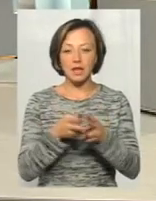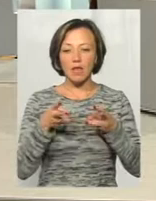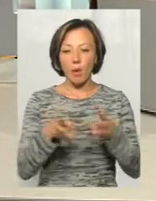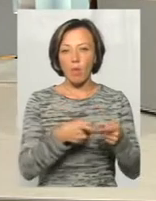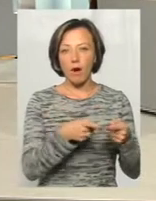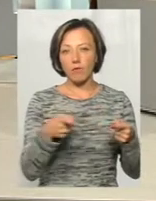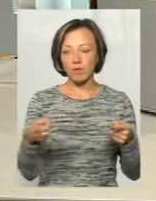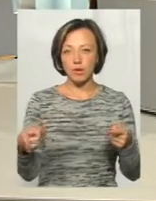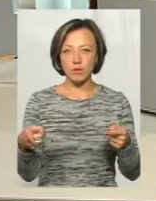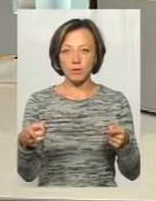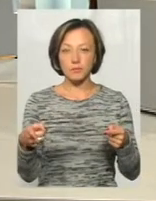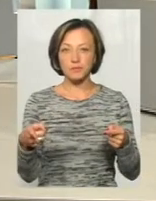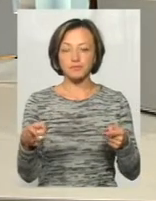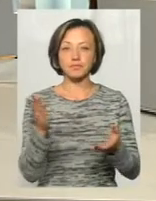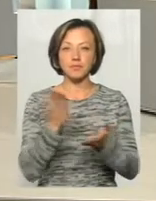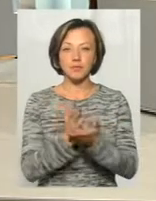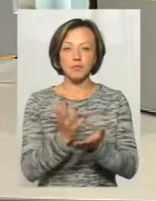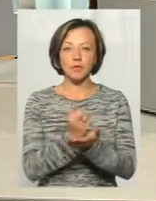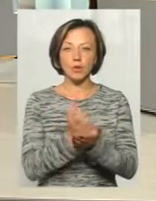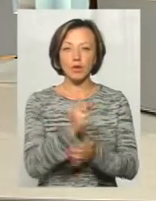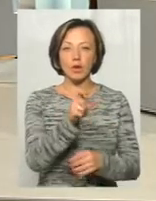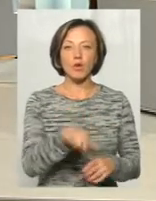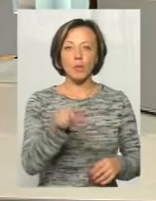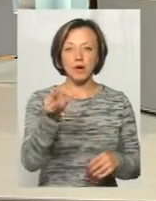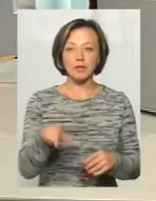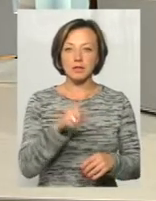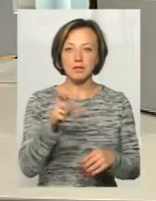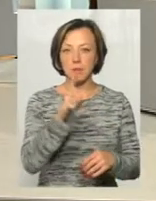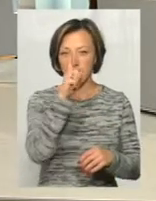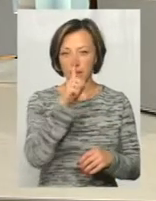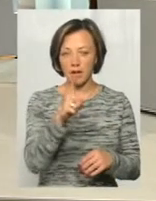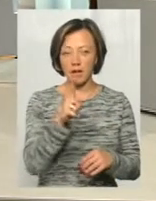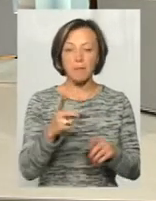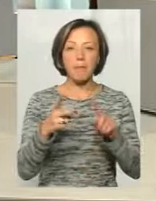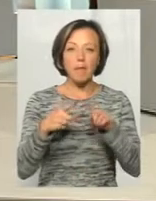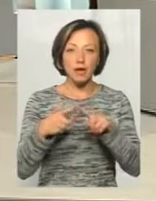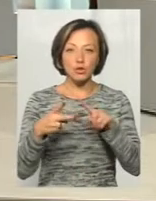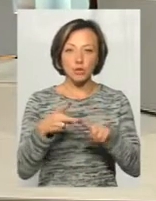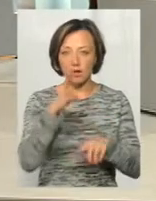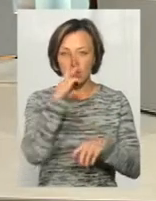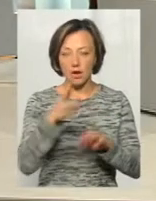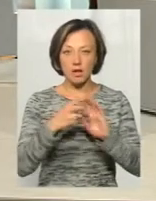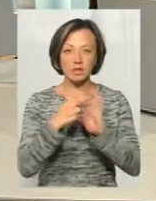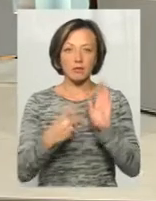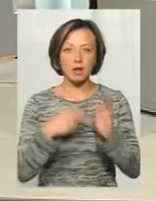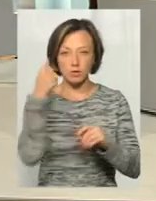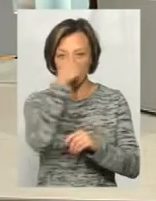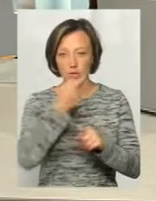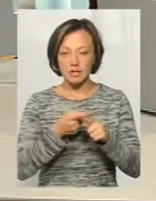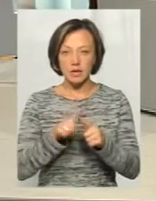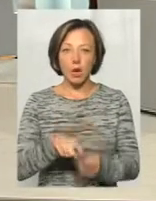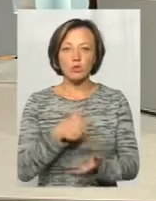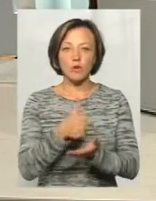період, виходячи із доходів громадян за перший та другий квартал 2017 року. Оце основна